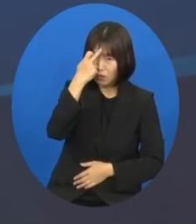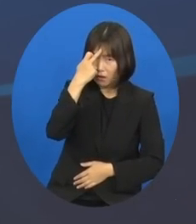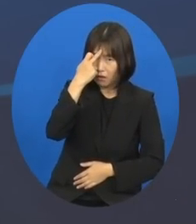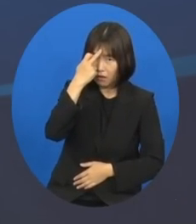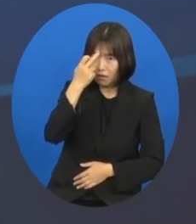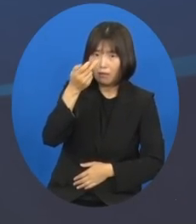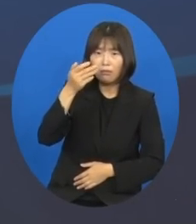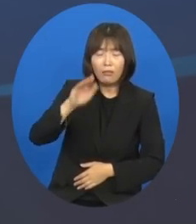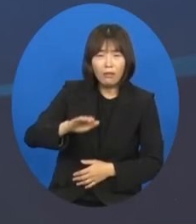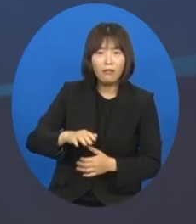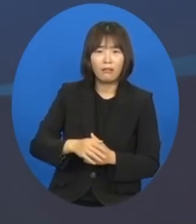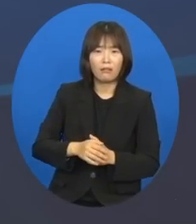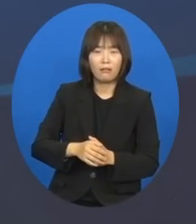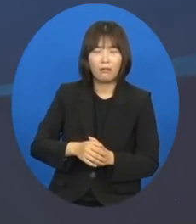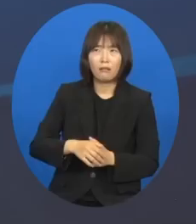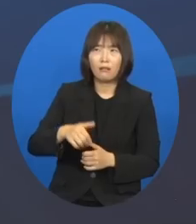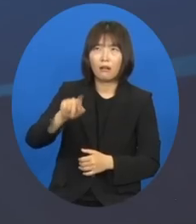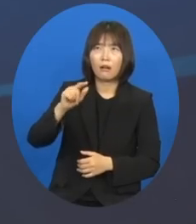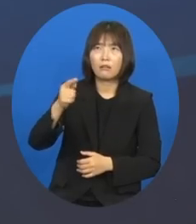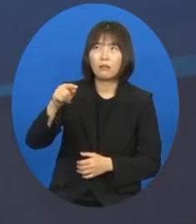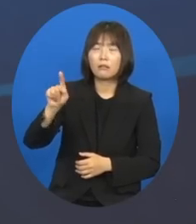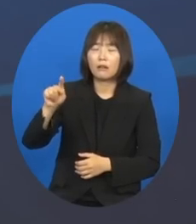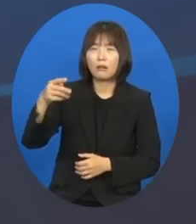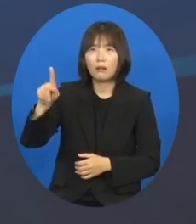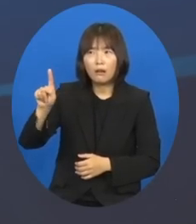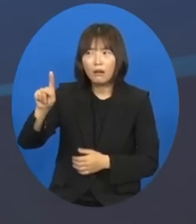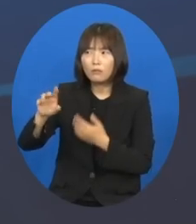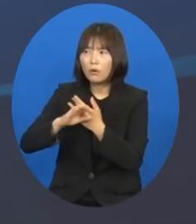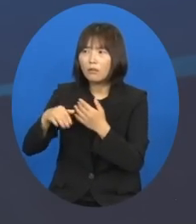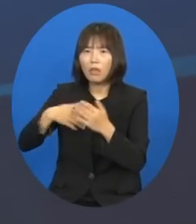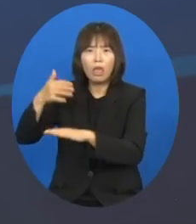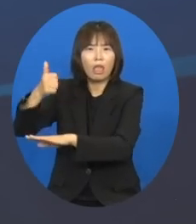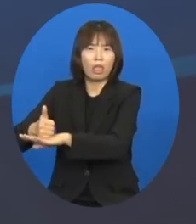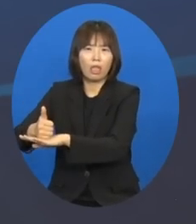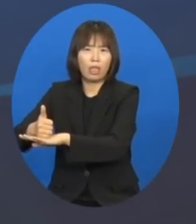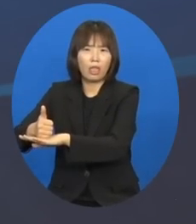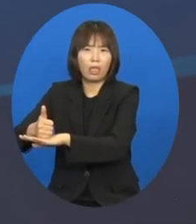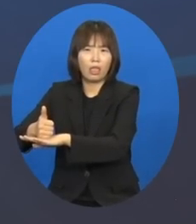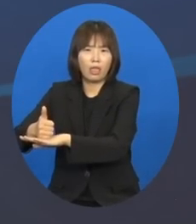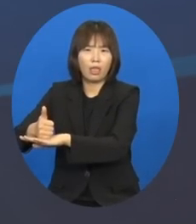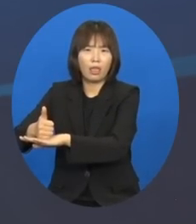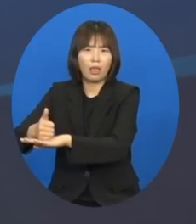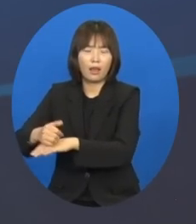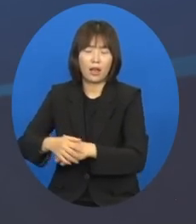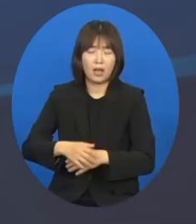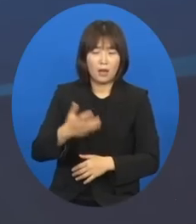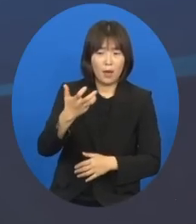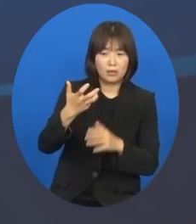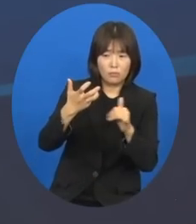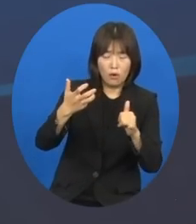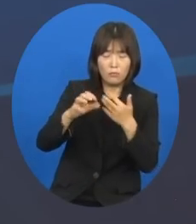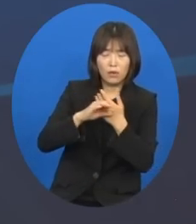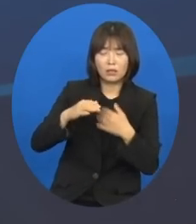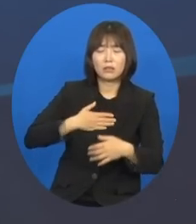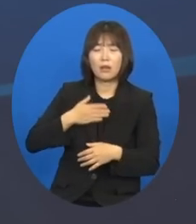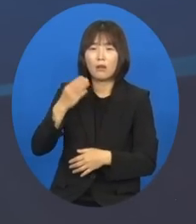어디를 가도 가나다라마바사 하면 뒷자리에 있어서 80명 중에 제 번호가 77번이었는데